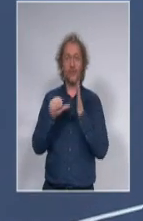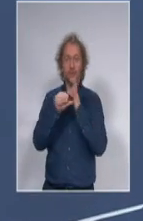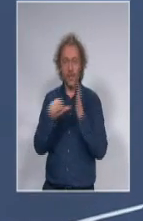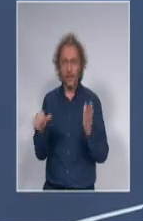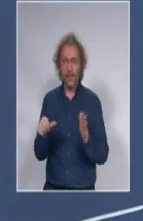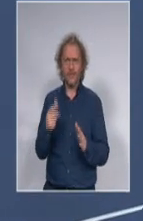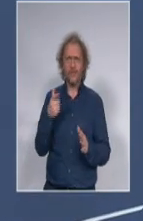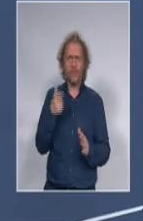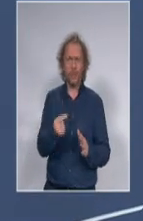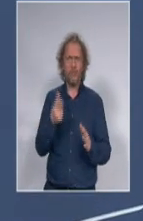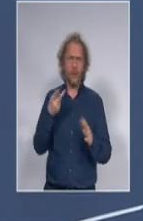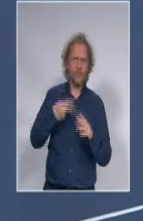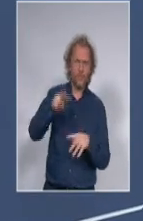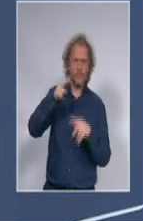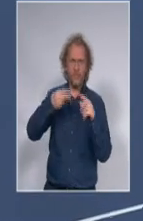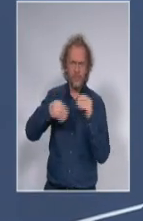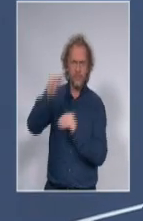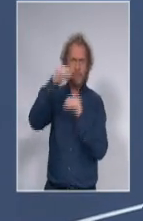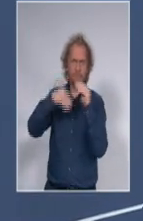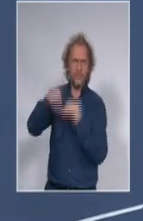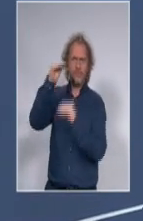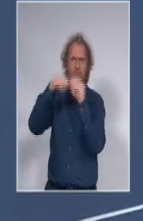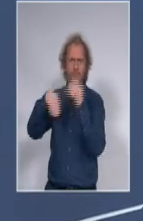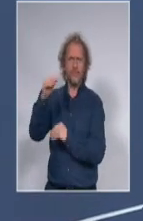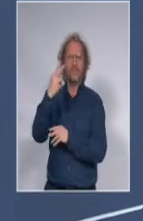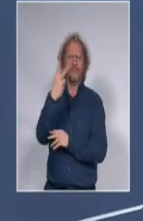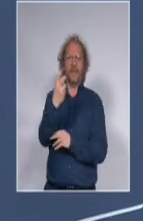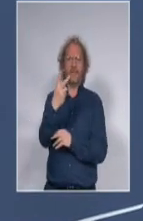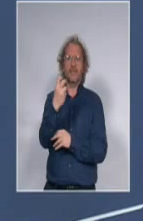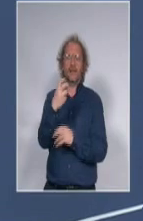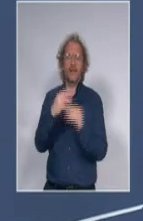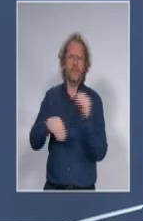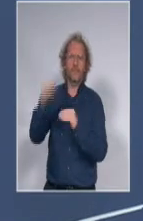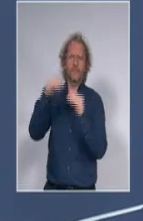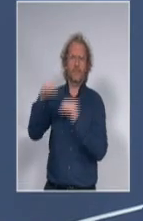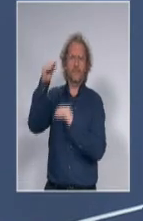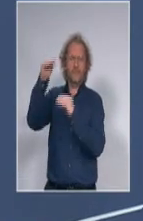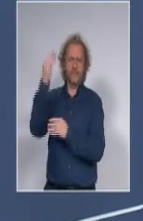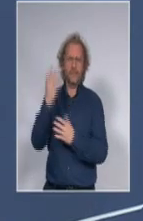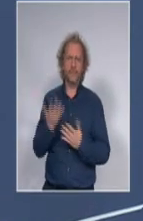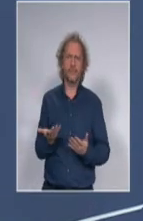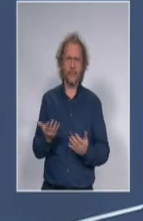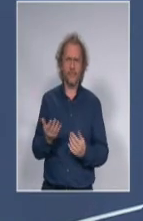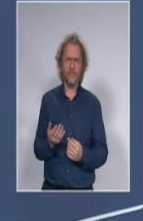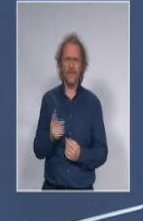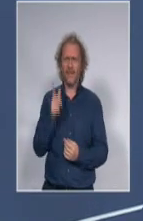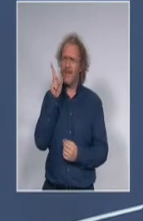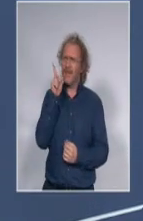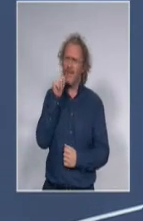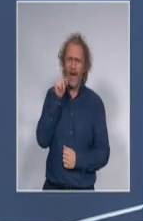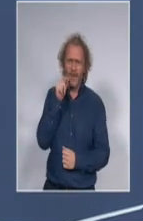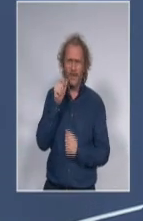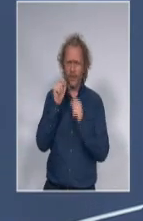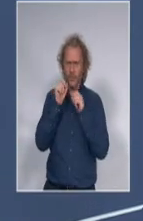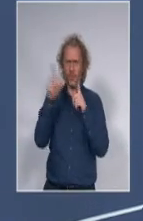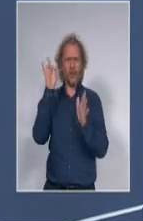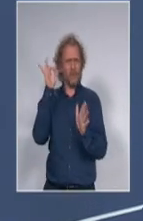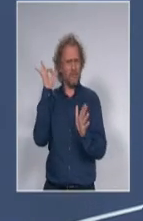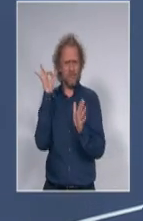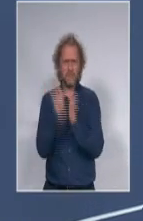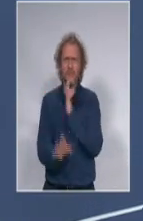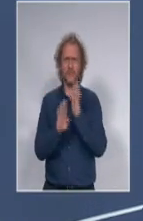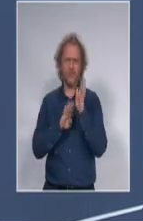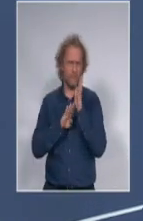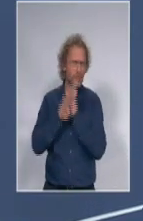ide 50, pa onda ide 200 i tako dalje. Ide čudnom geometrijskom progresijom.